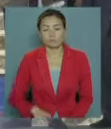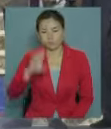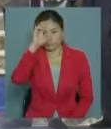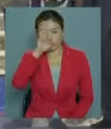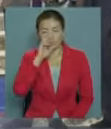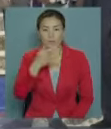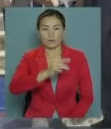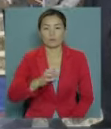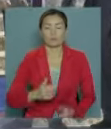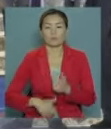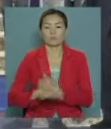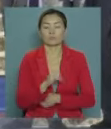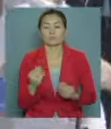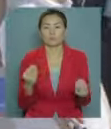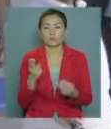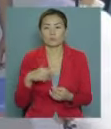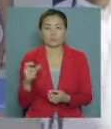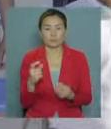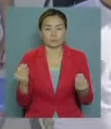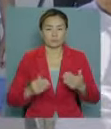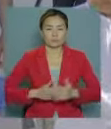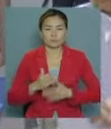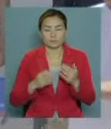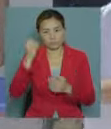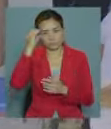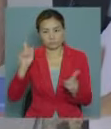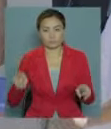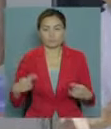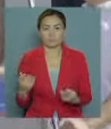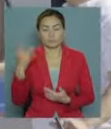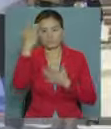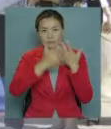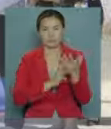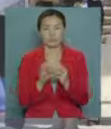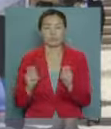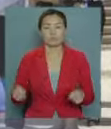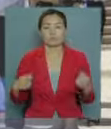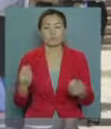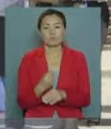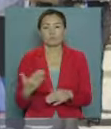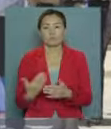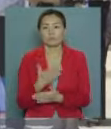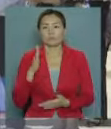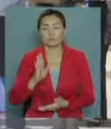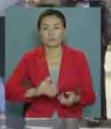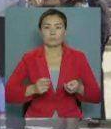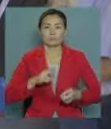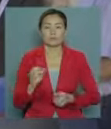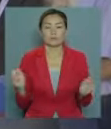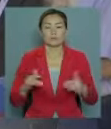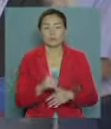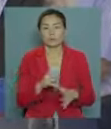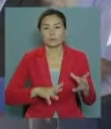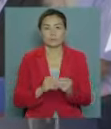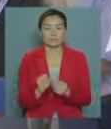Мемлекеттік рәміздер халқымыздың мұқалмас рухын, қаһармандығы мен даналығын, асқақ арман тілегін жеткізетін құнды белгілер. Саябаққа жиналған